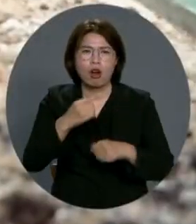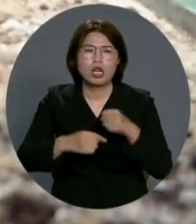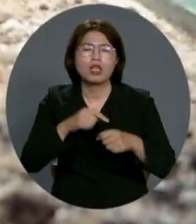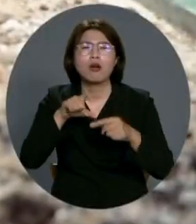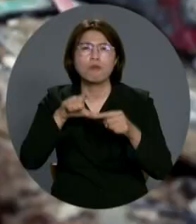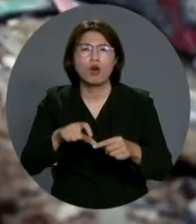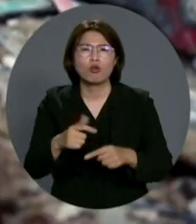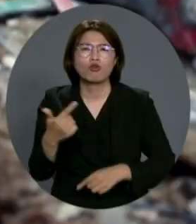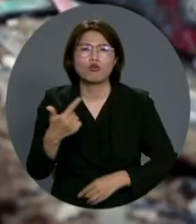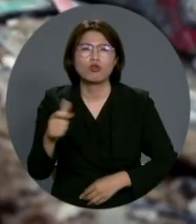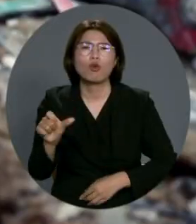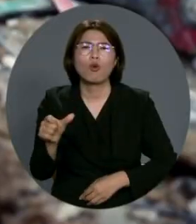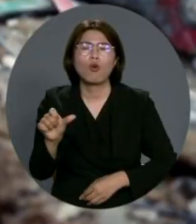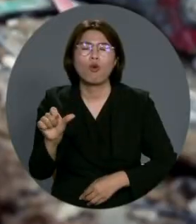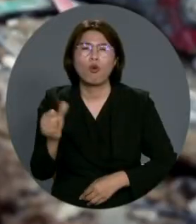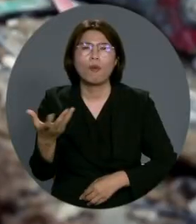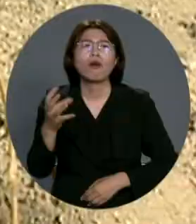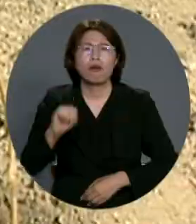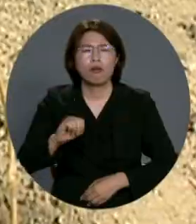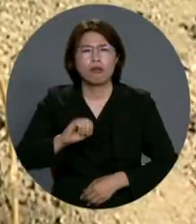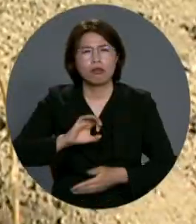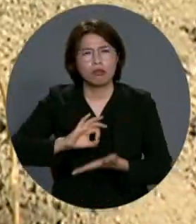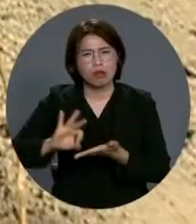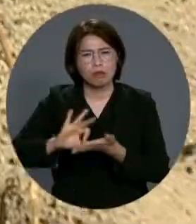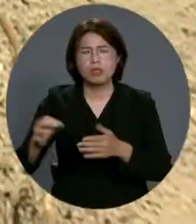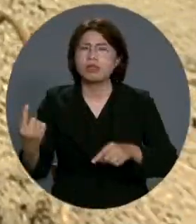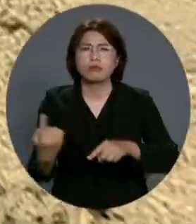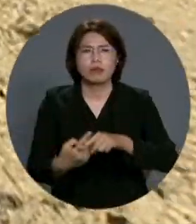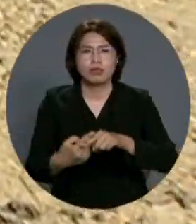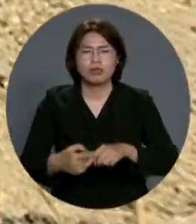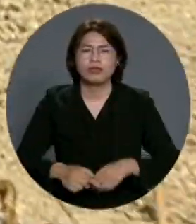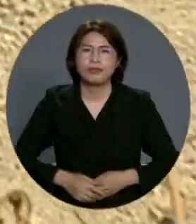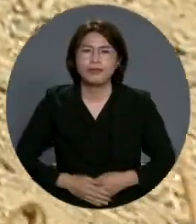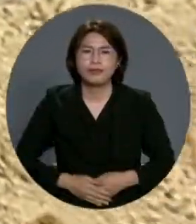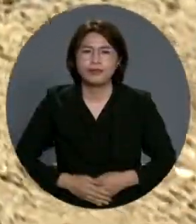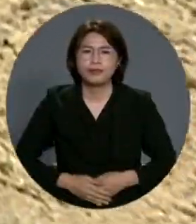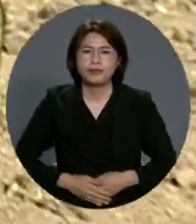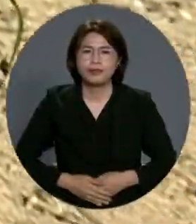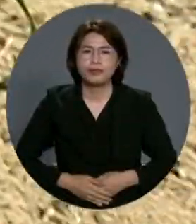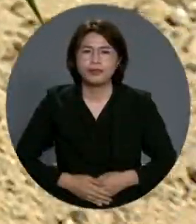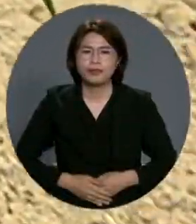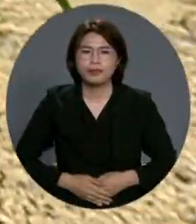평균 6,500억 원이 낭비되고 있습니다 MBC 뉴스 한태연입니다